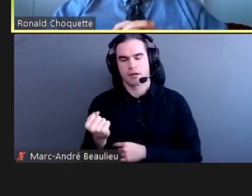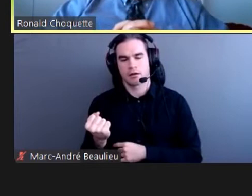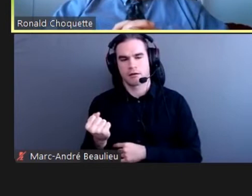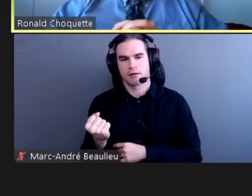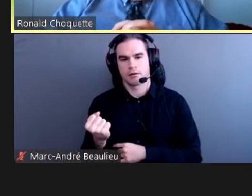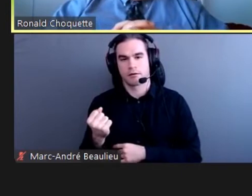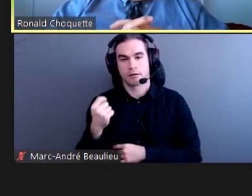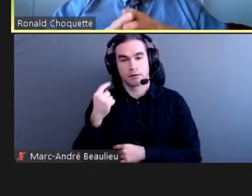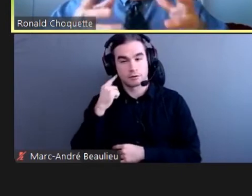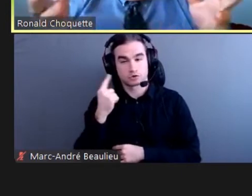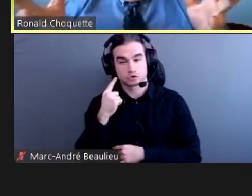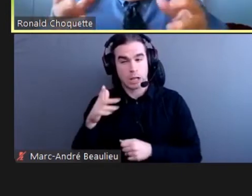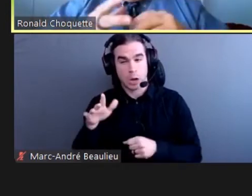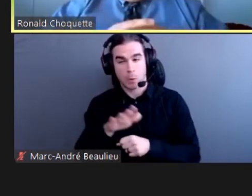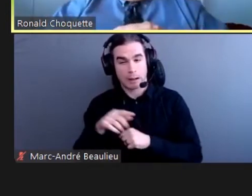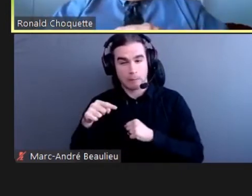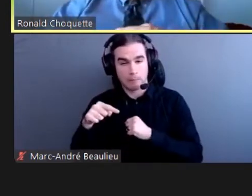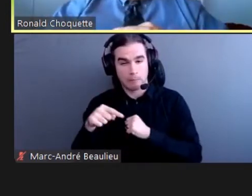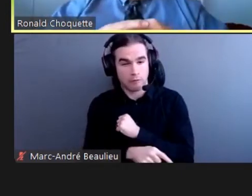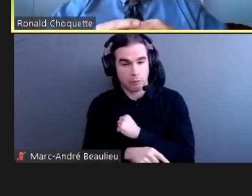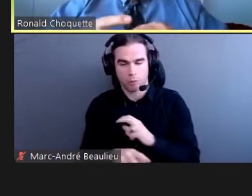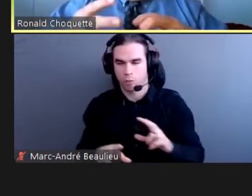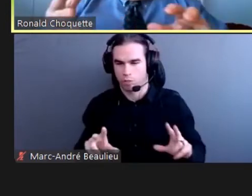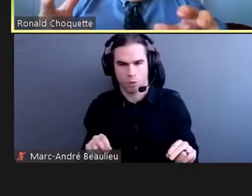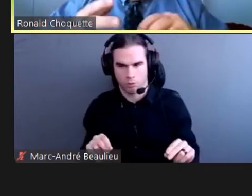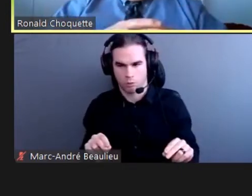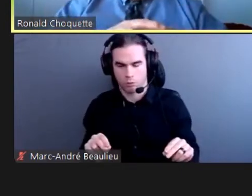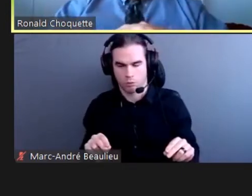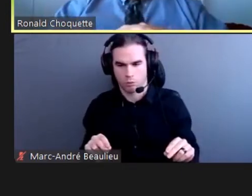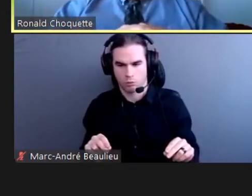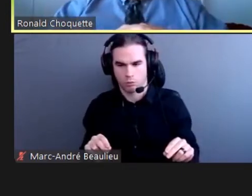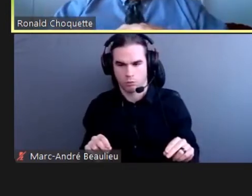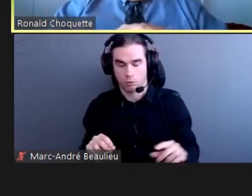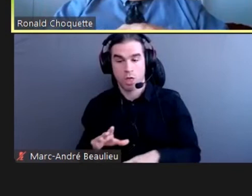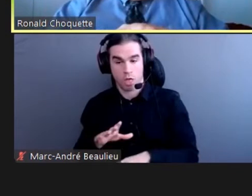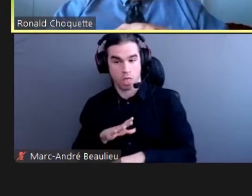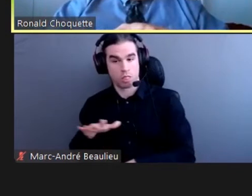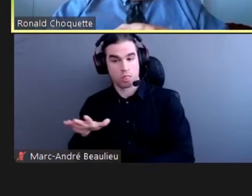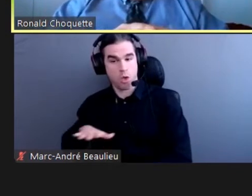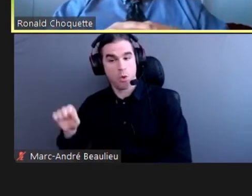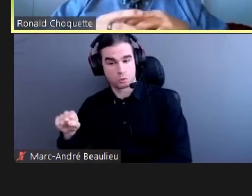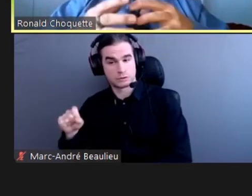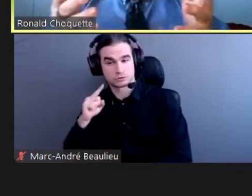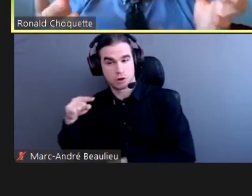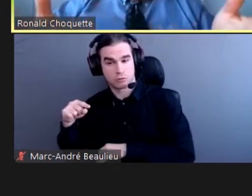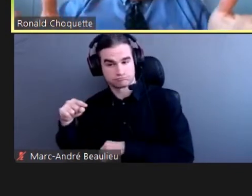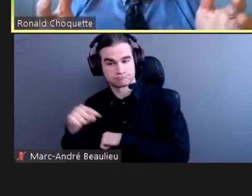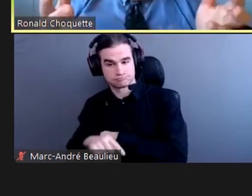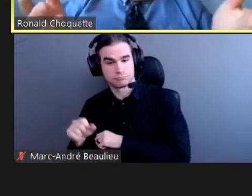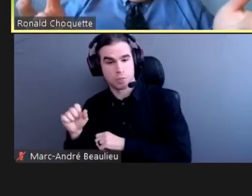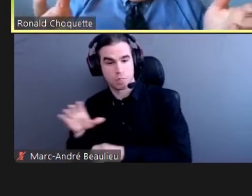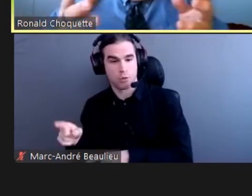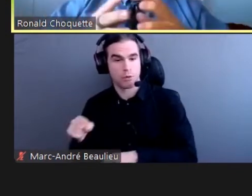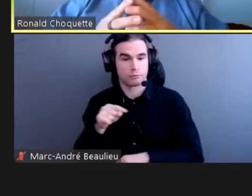pas une surdité complète, malgré que certaines personnes qui ont des surdités complètes.